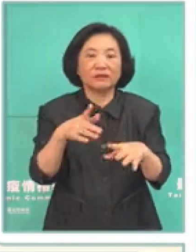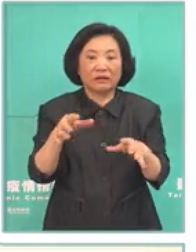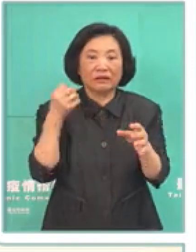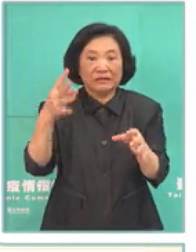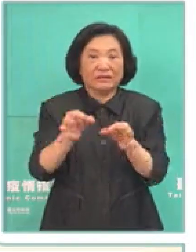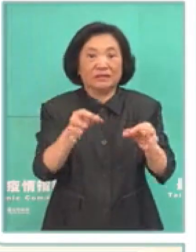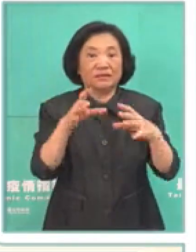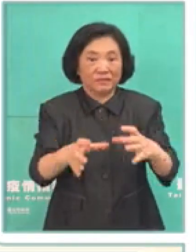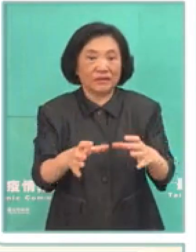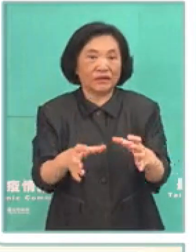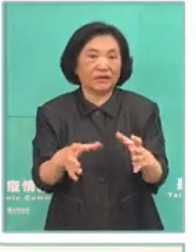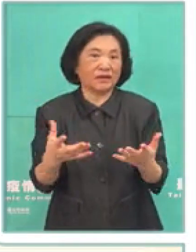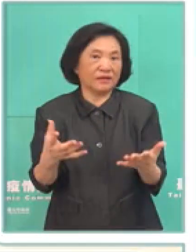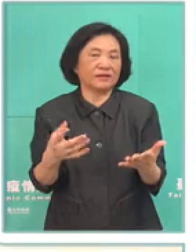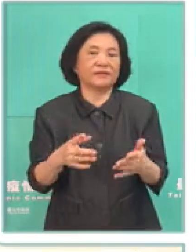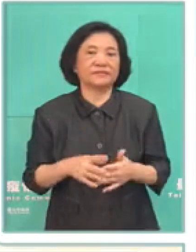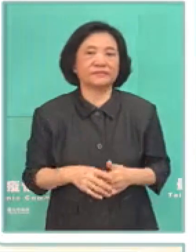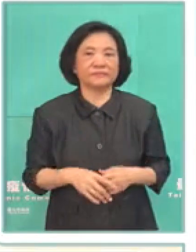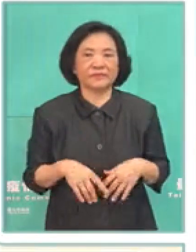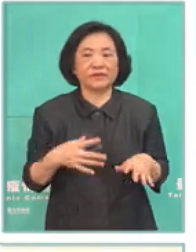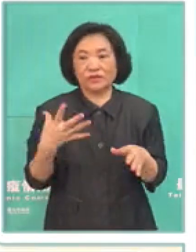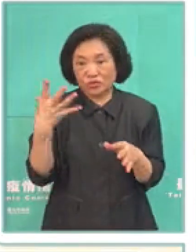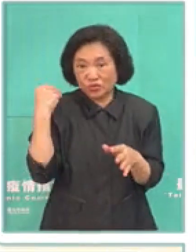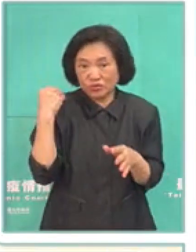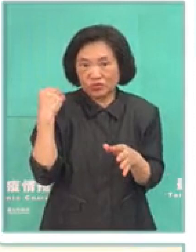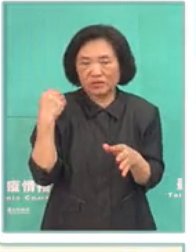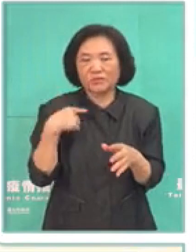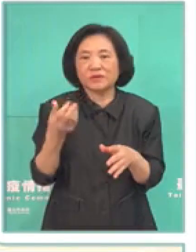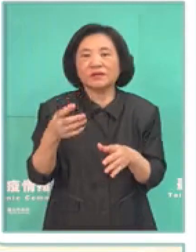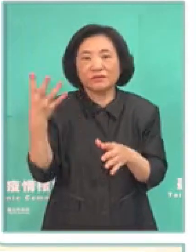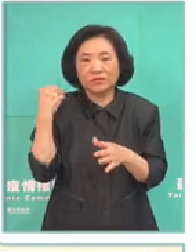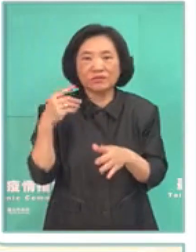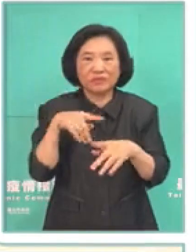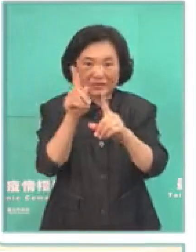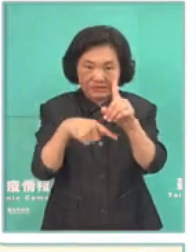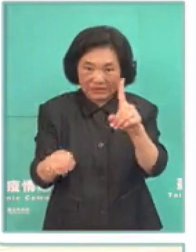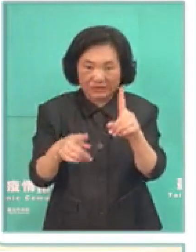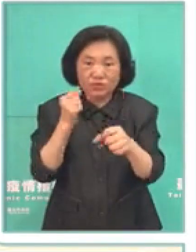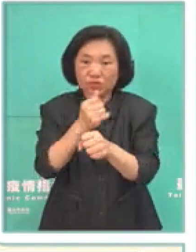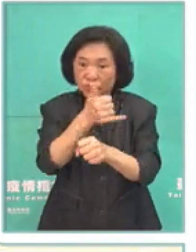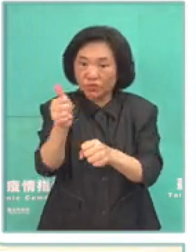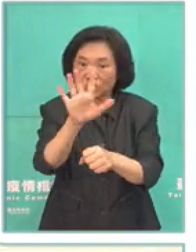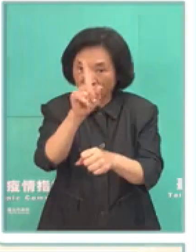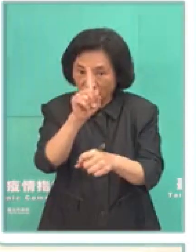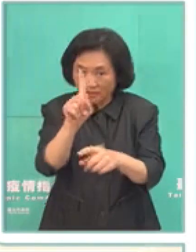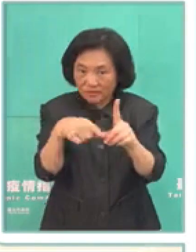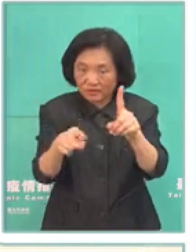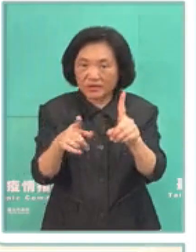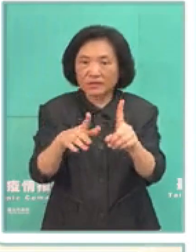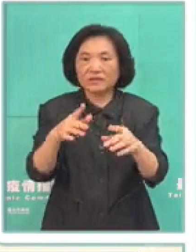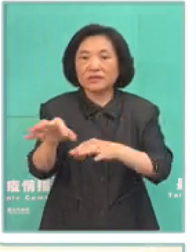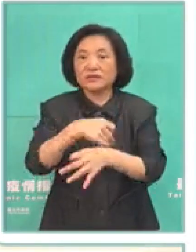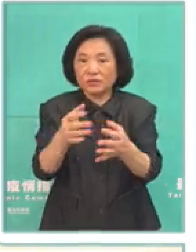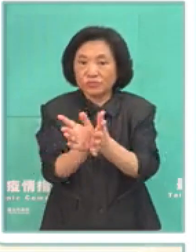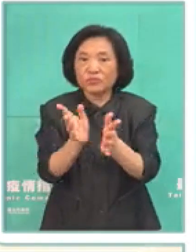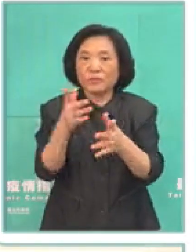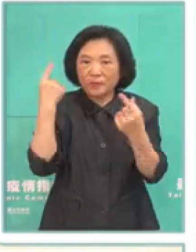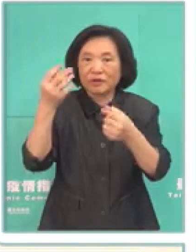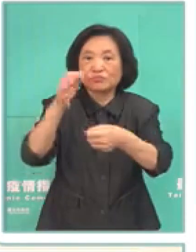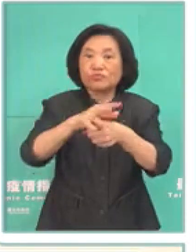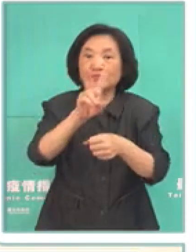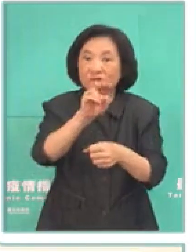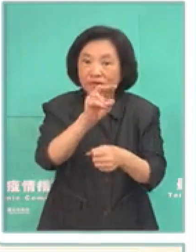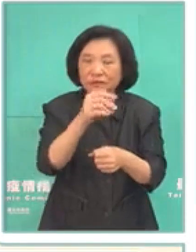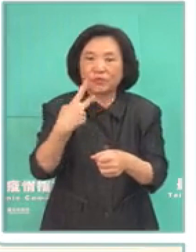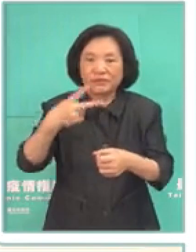所以。原则上是旧的店价，你知道哈，每个员工就在经济部补助的基础上，你知道哈，我们